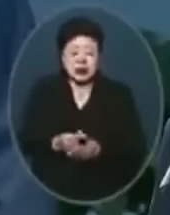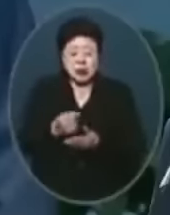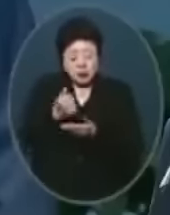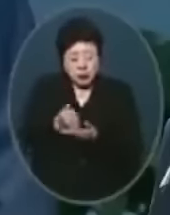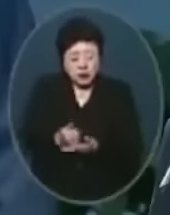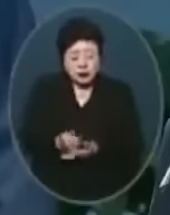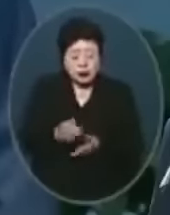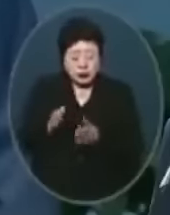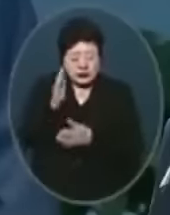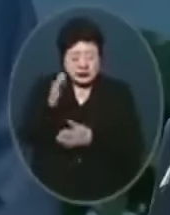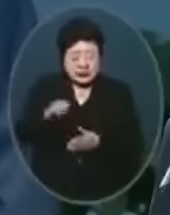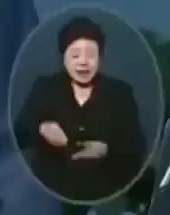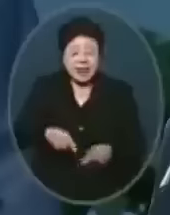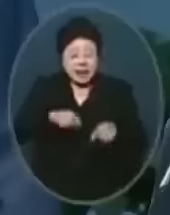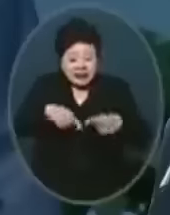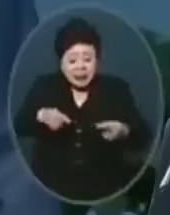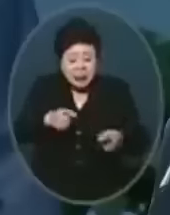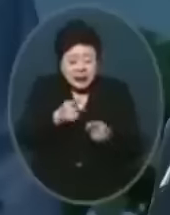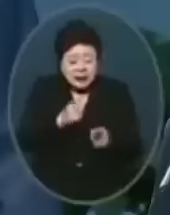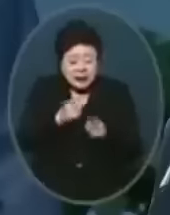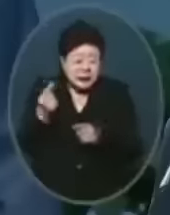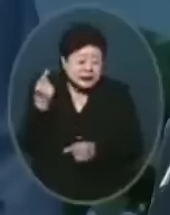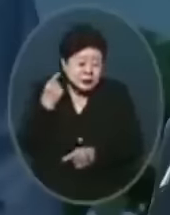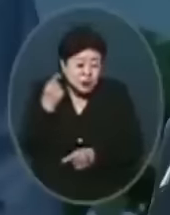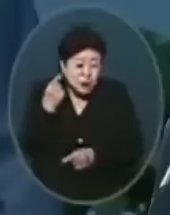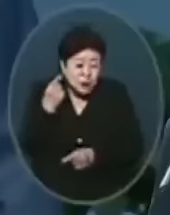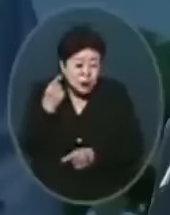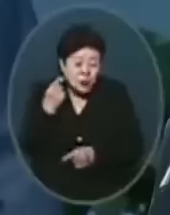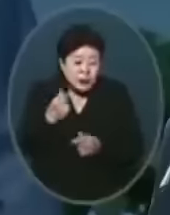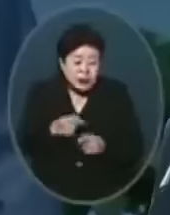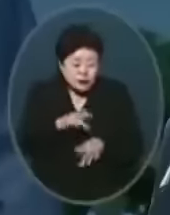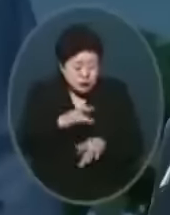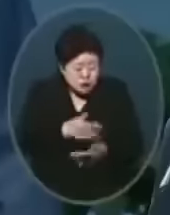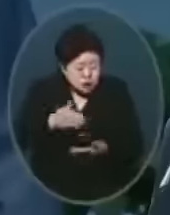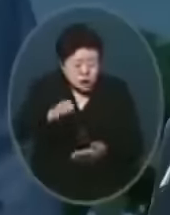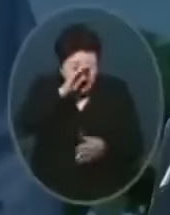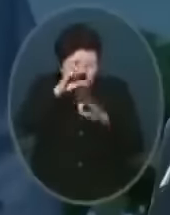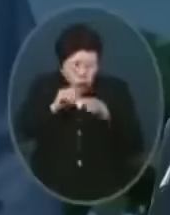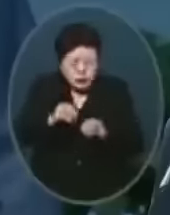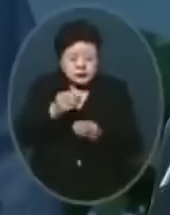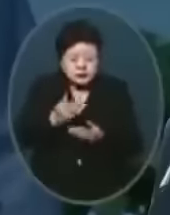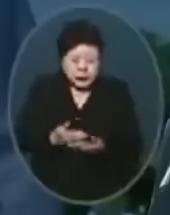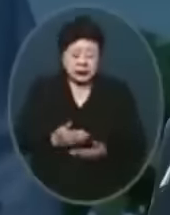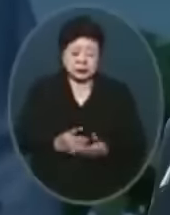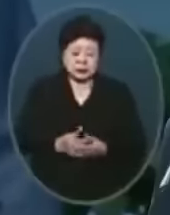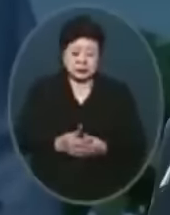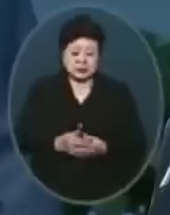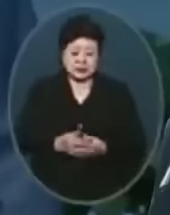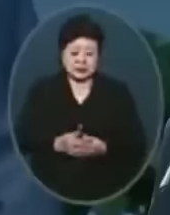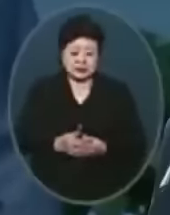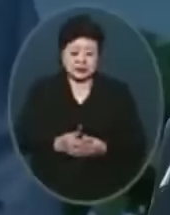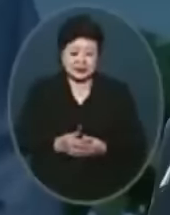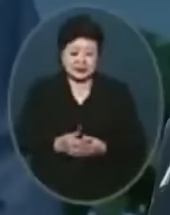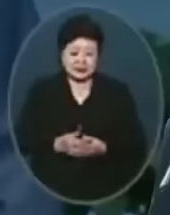모시고 시내에 들어가서 예수님 말씀도 듣고 예수님이 귀신 쫓아내고 병 고침을 받기도 하고